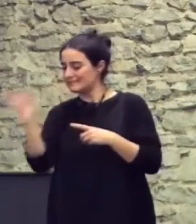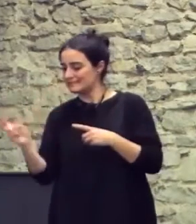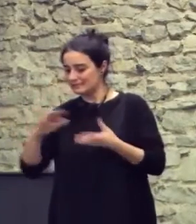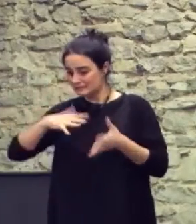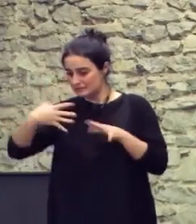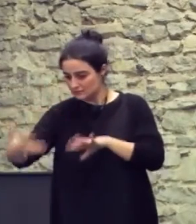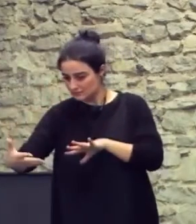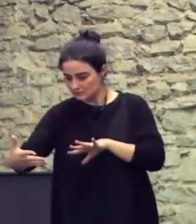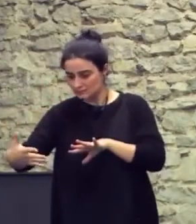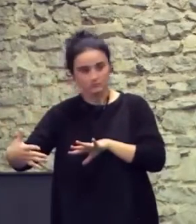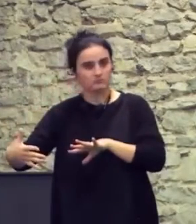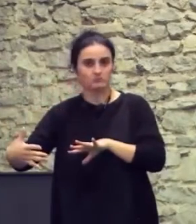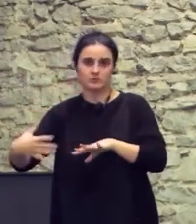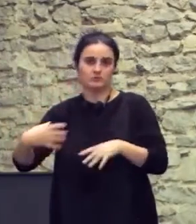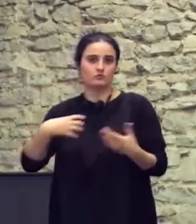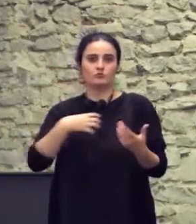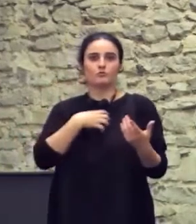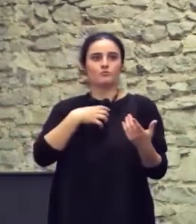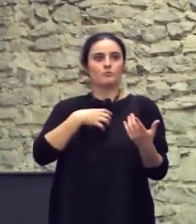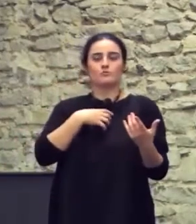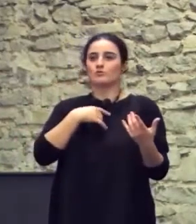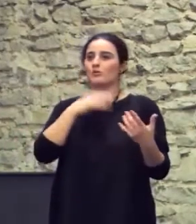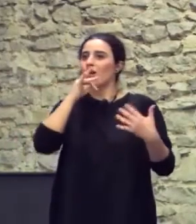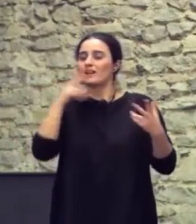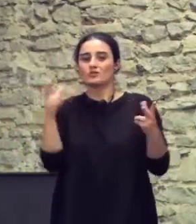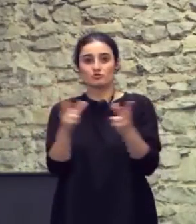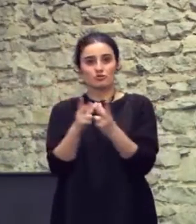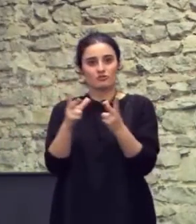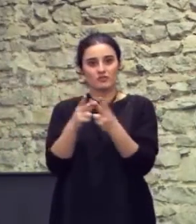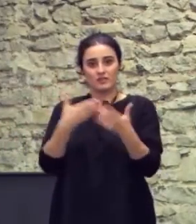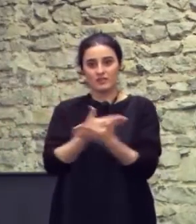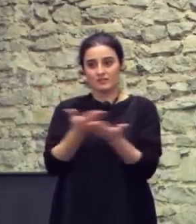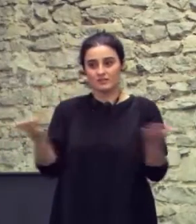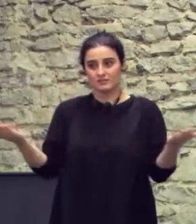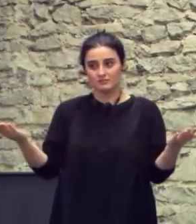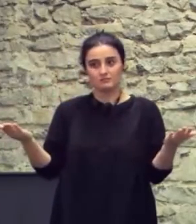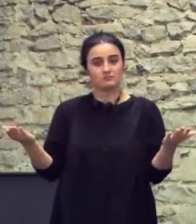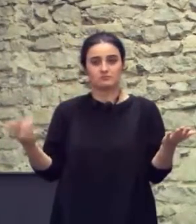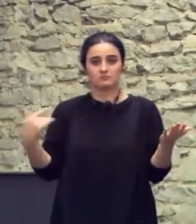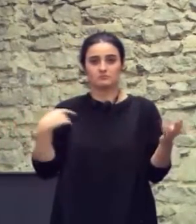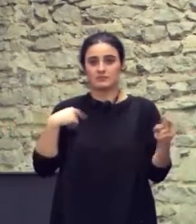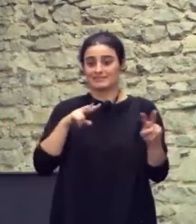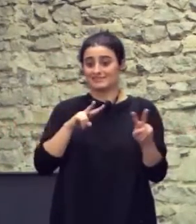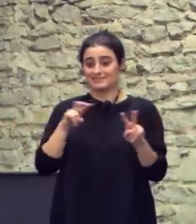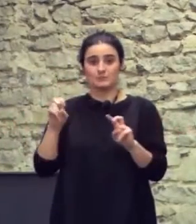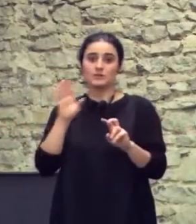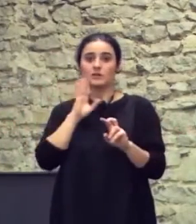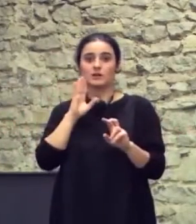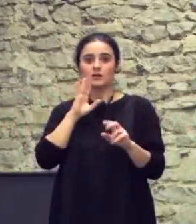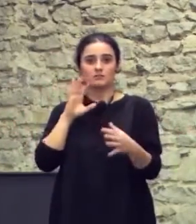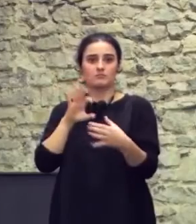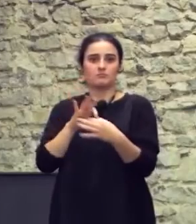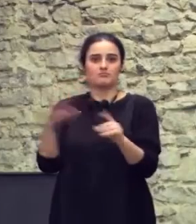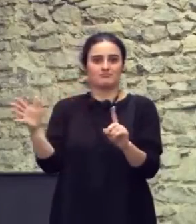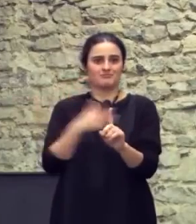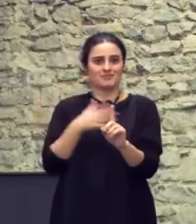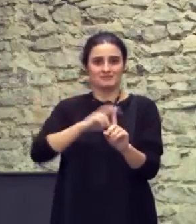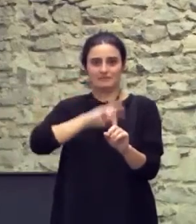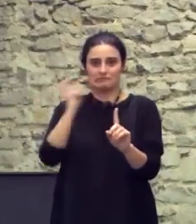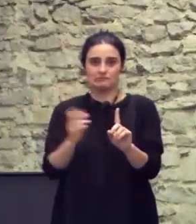ezin dutena da desagertarazi, da, berez gaur egun gizarte honetan, gai honen inguruan dagoen indarkeria maila hori.